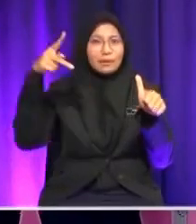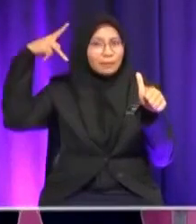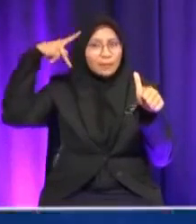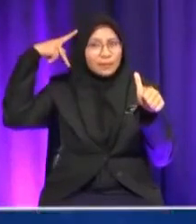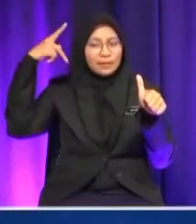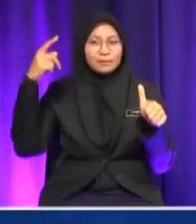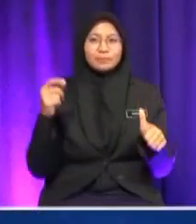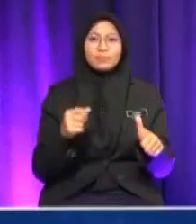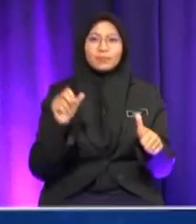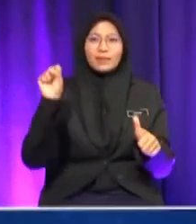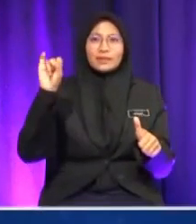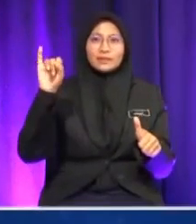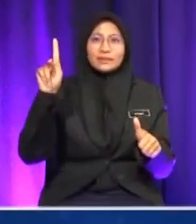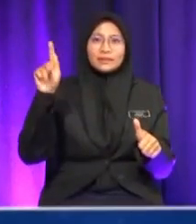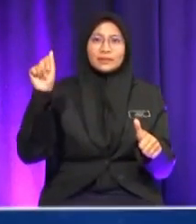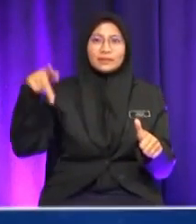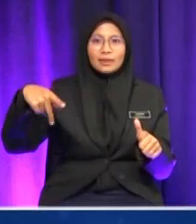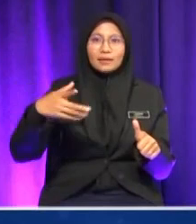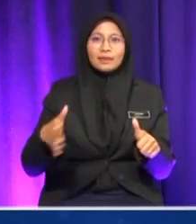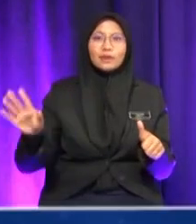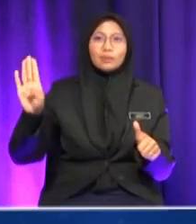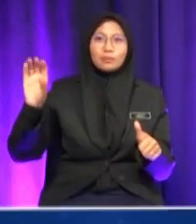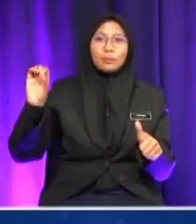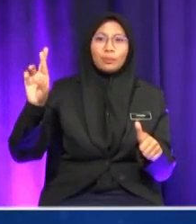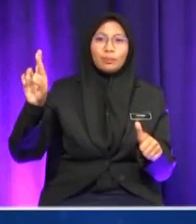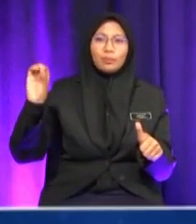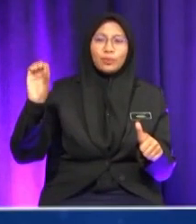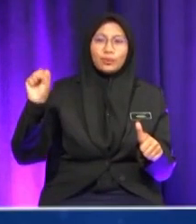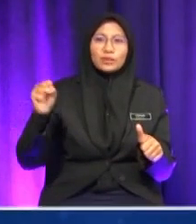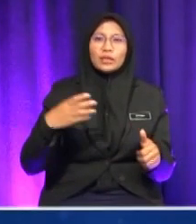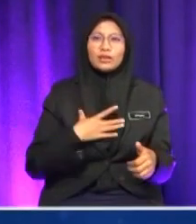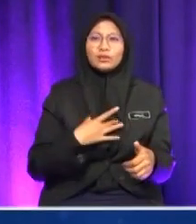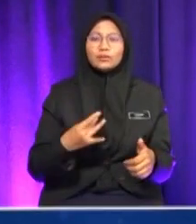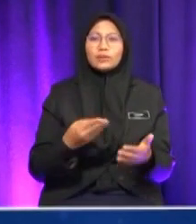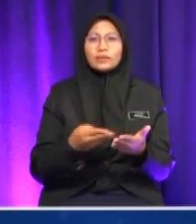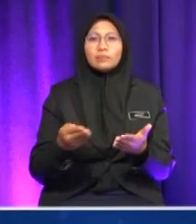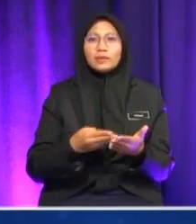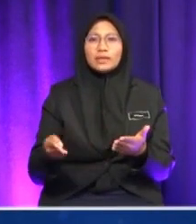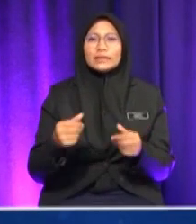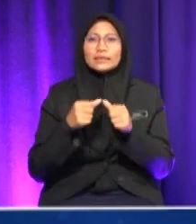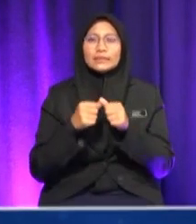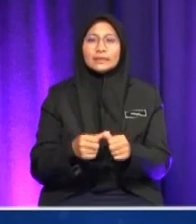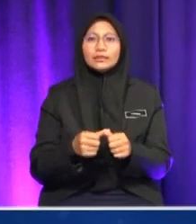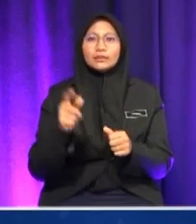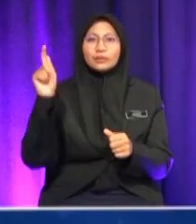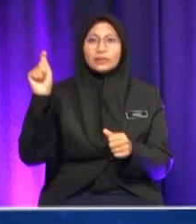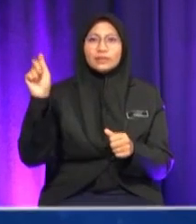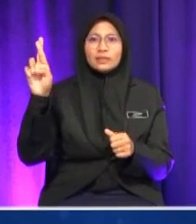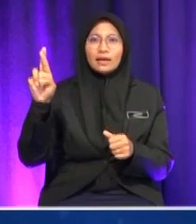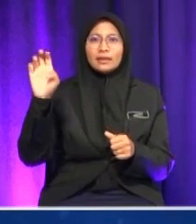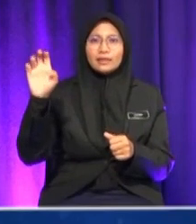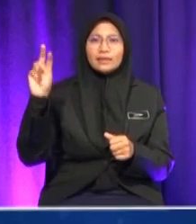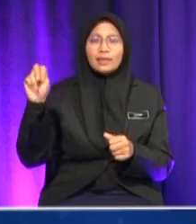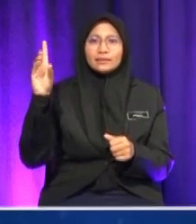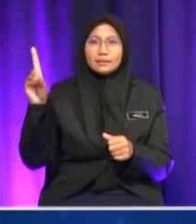Sikap boros. Suka membelanjakan duit untuk membeli barang ikut trend semasa.